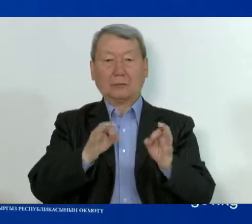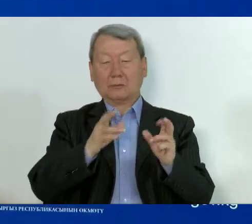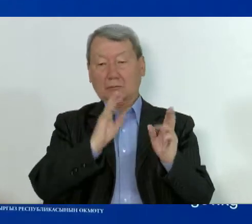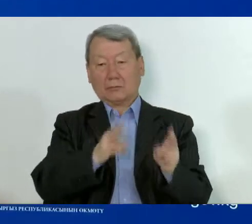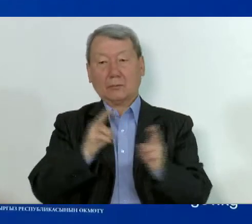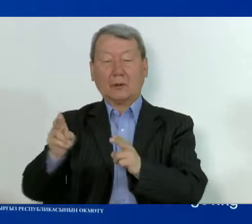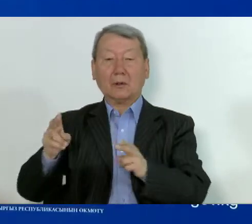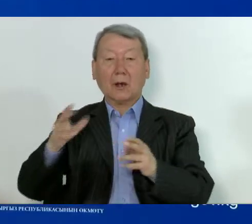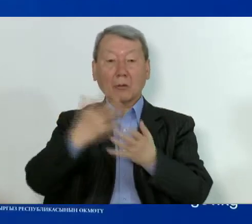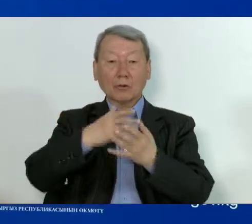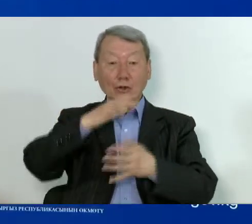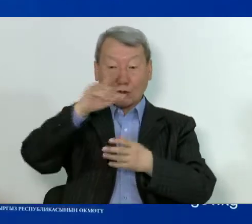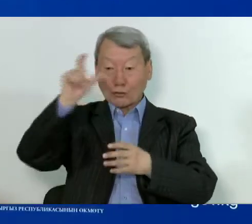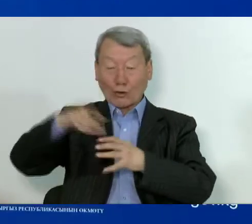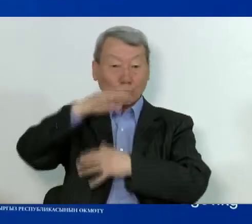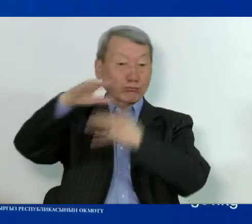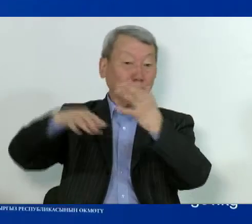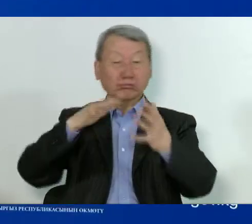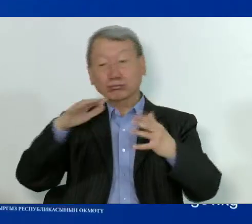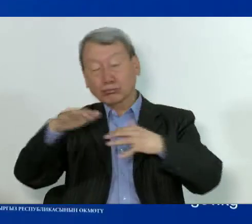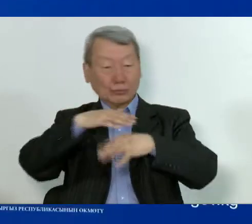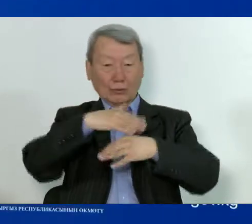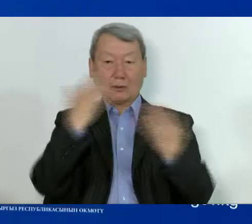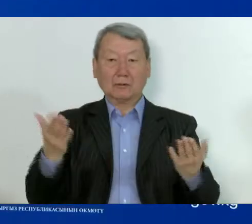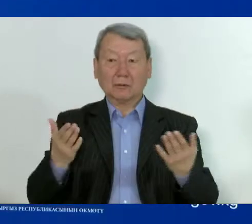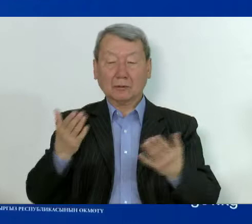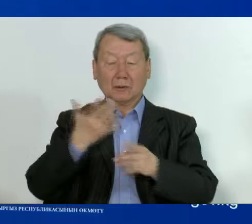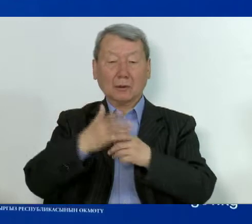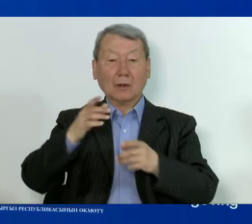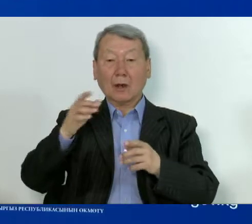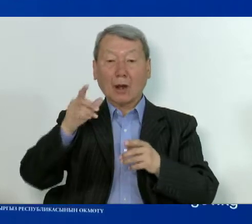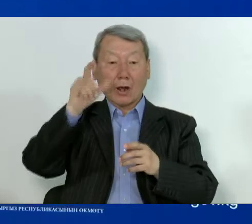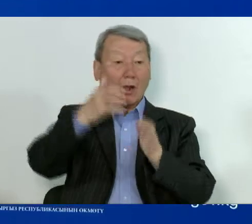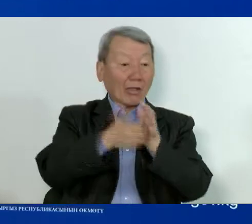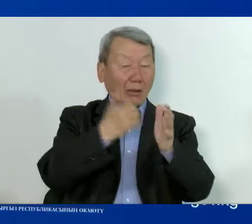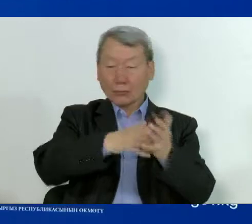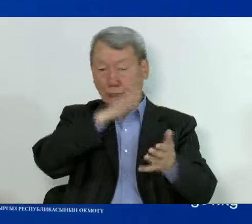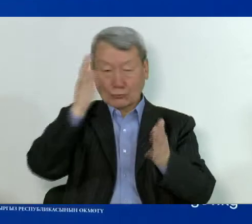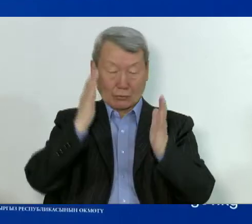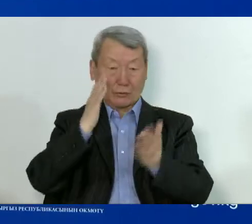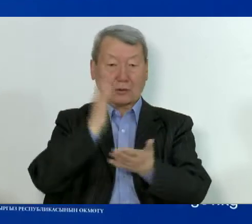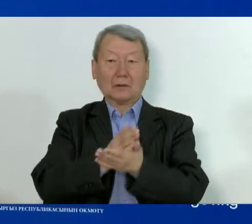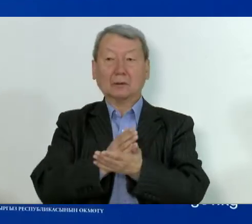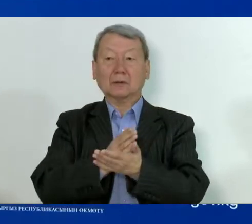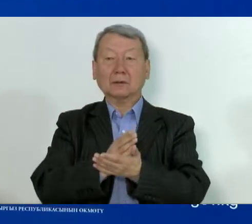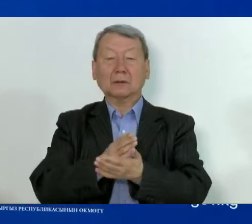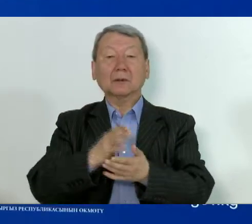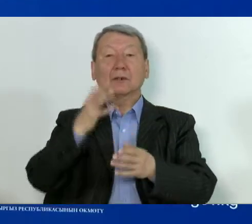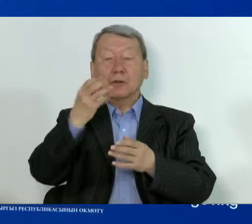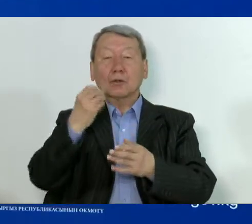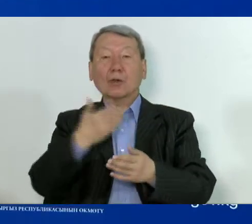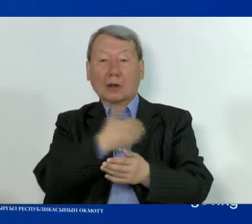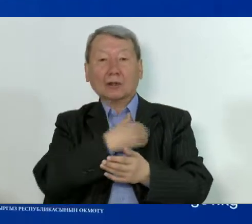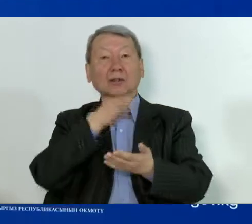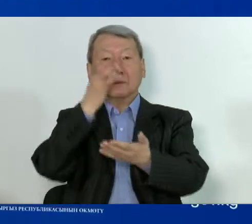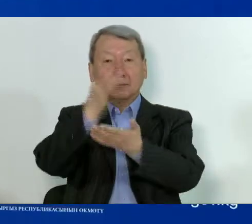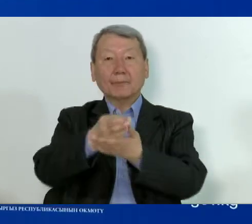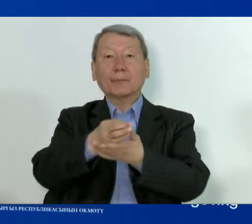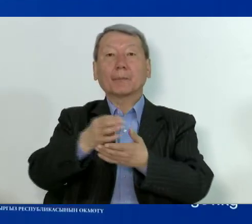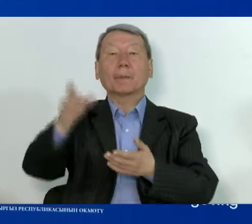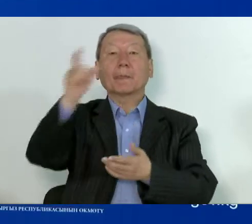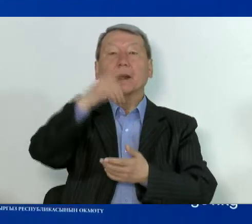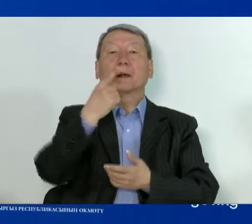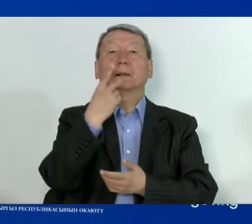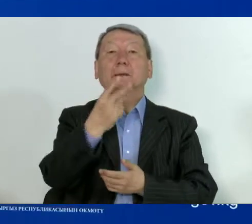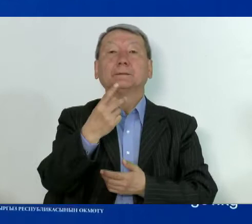режиме. Ажиотажа среди населения нет, дефицита товаров не наблюдается. Хотел бы дать информацию, значит, в